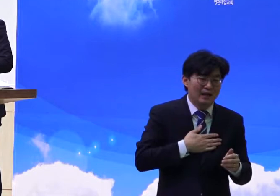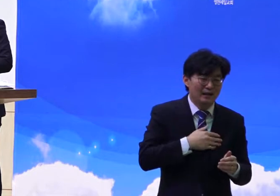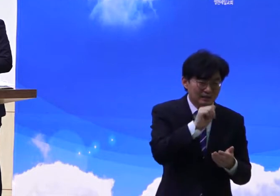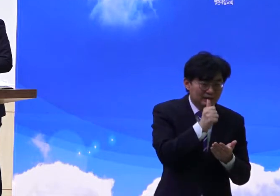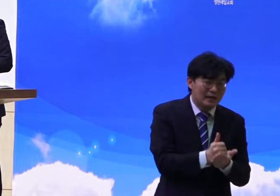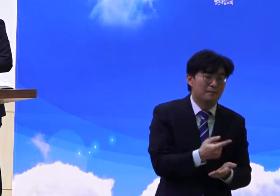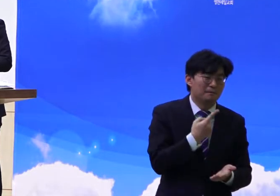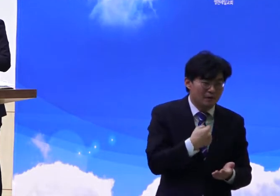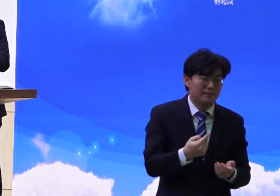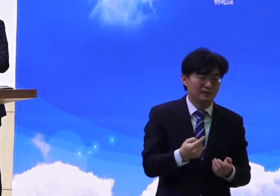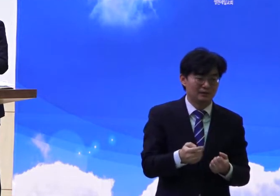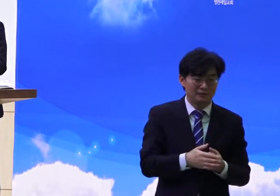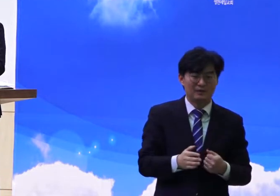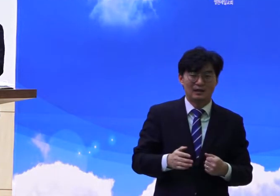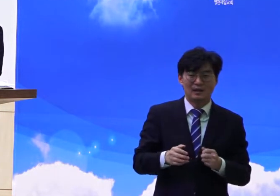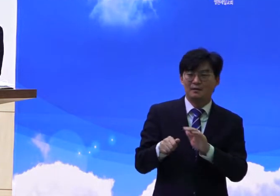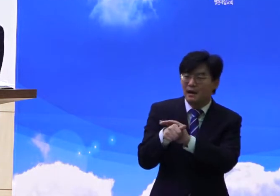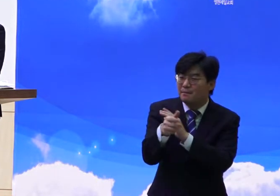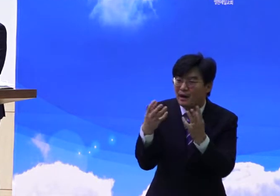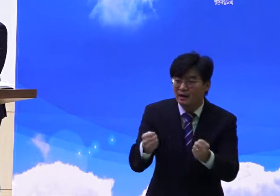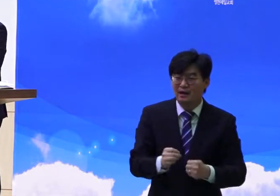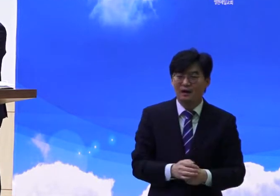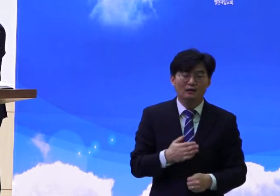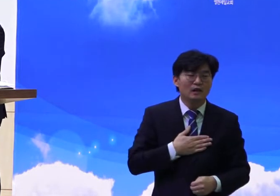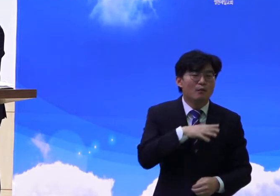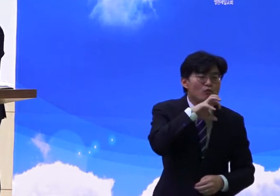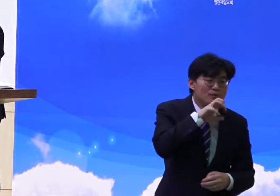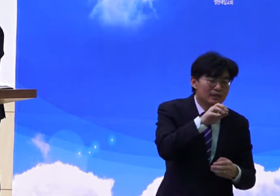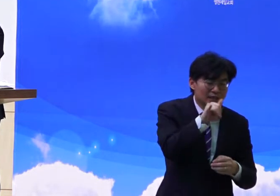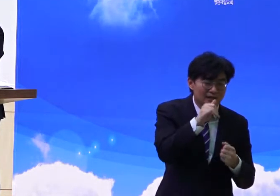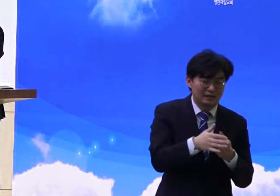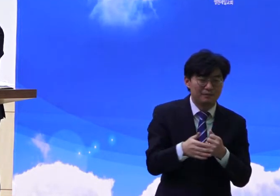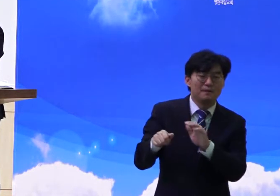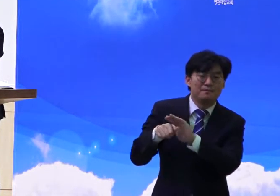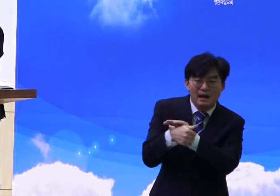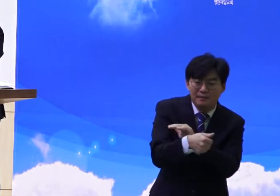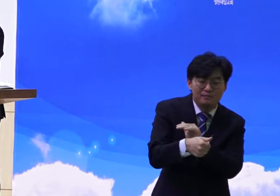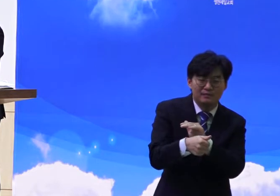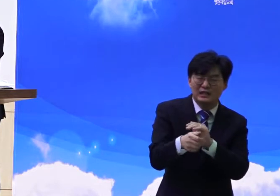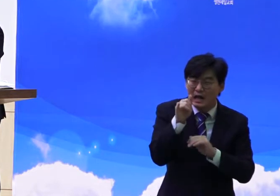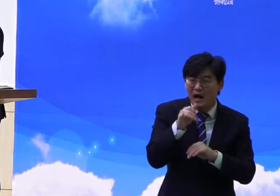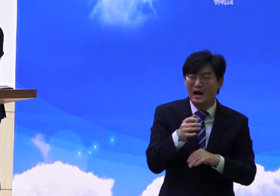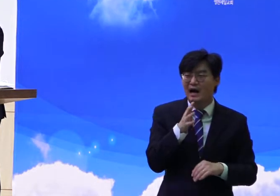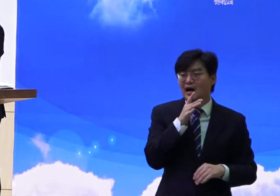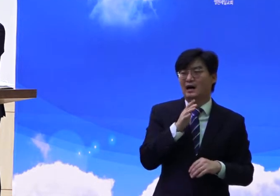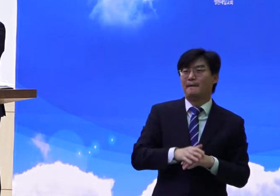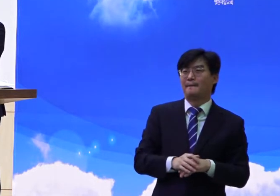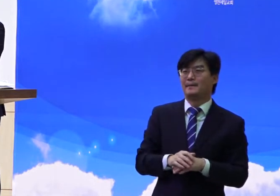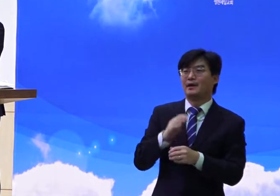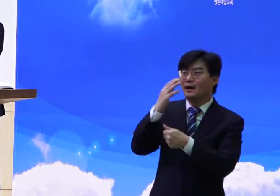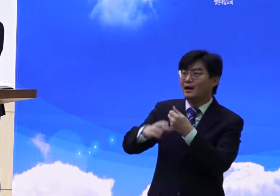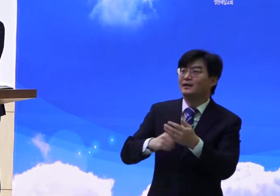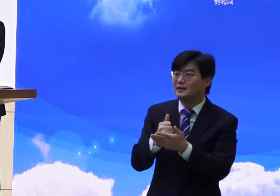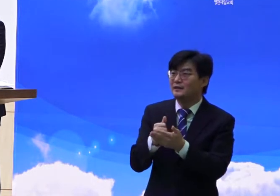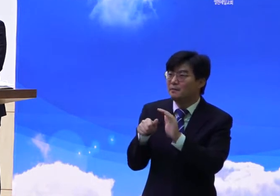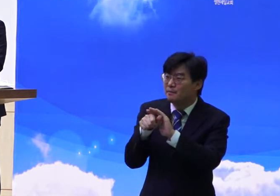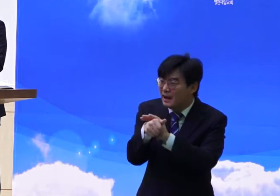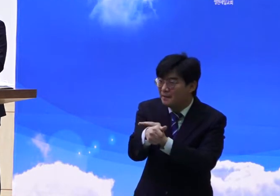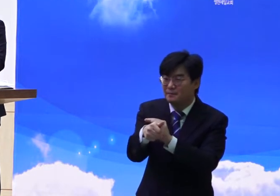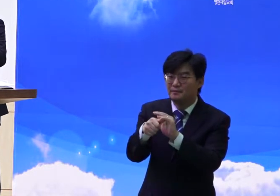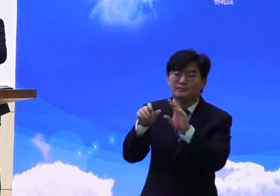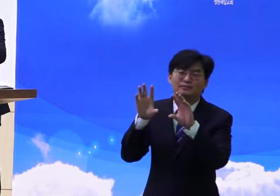모세는 백성의 요구대로 하나님께 기도했고, 하나님이 모세의 기도를 들으시고 노스로 뱀을 만들라고 하셨습니다. 불뱀의